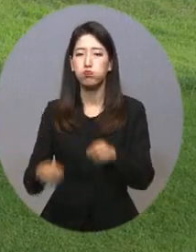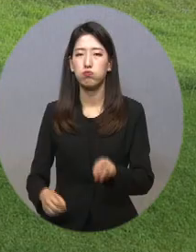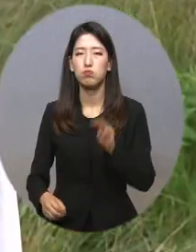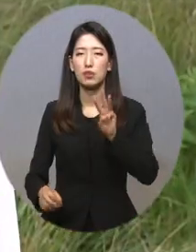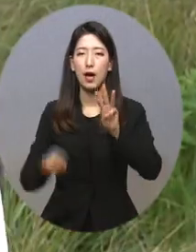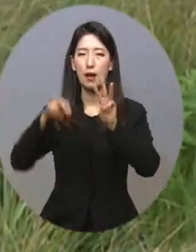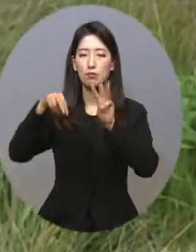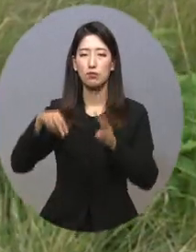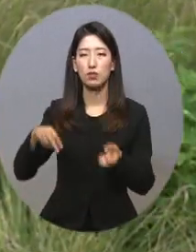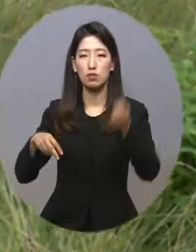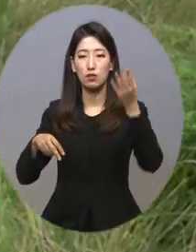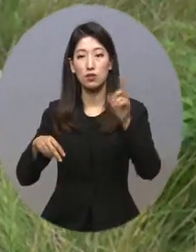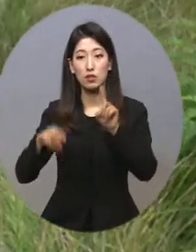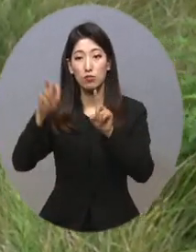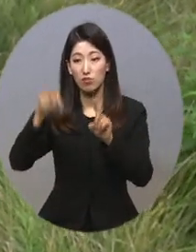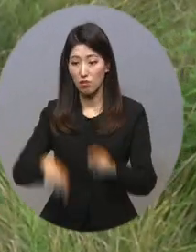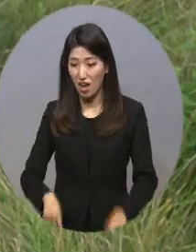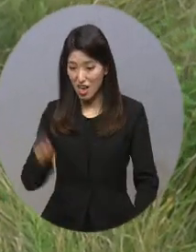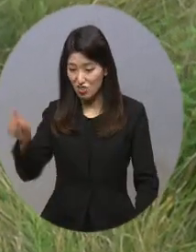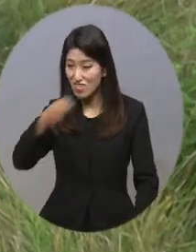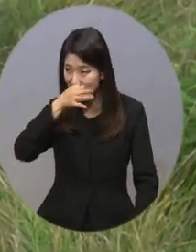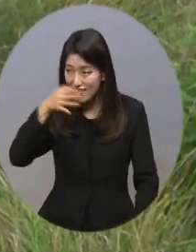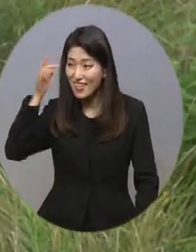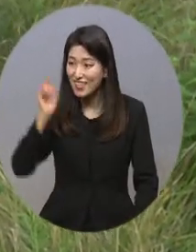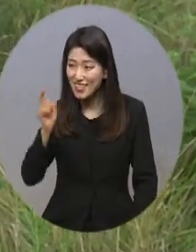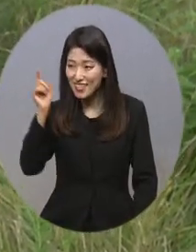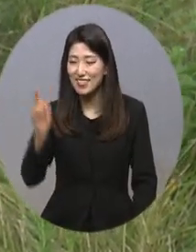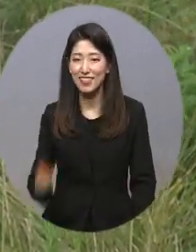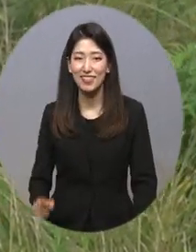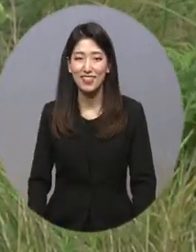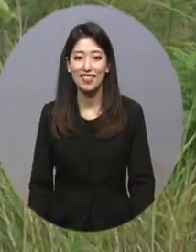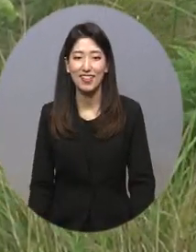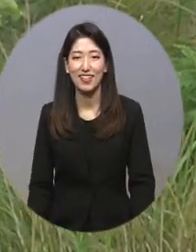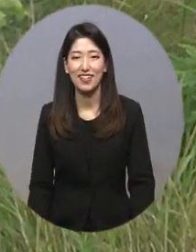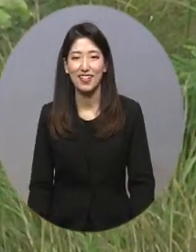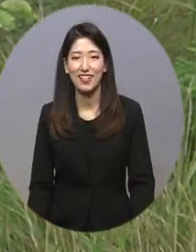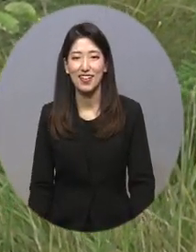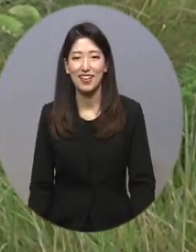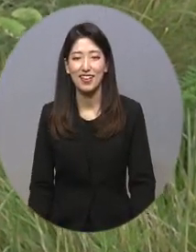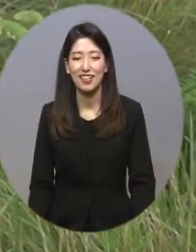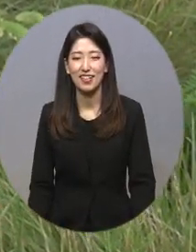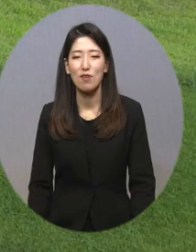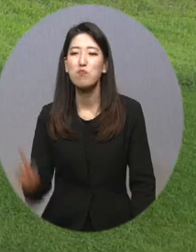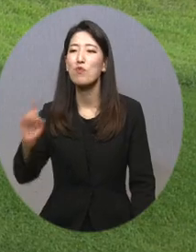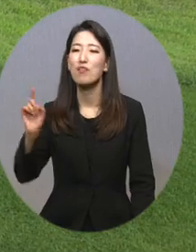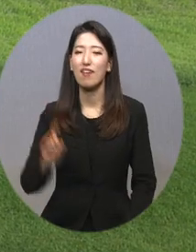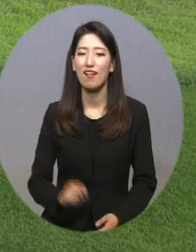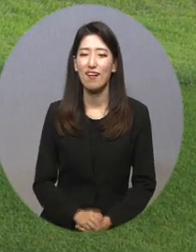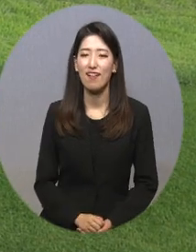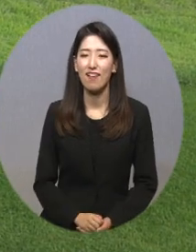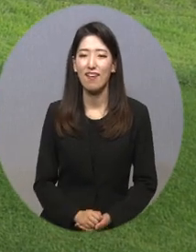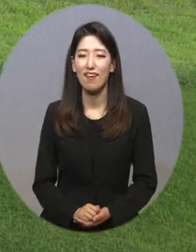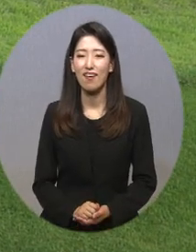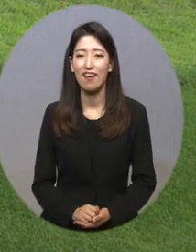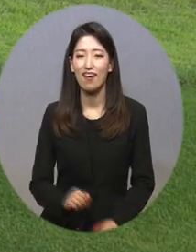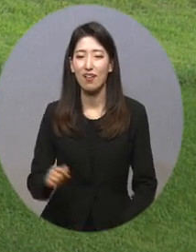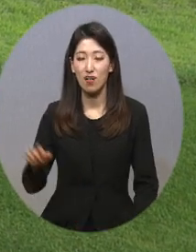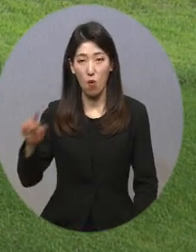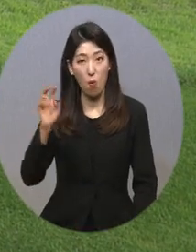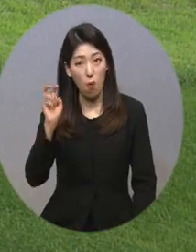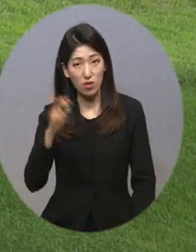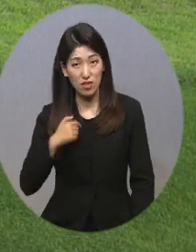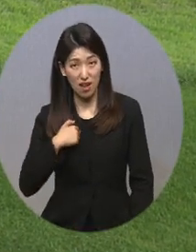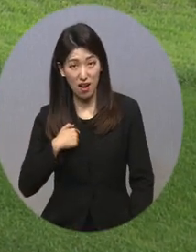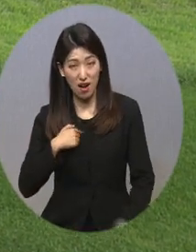1무 패가 없잖아. 신났다? 어 신났어. 엄청 어? 완전 신났네. 너무 좋아. 어, 너무 좋아 너무 좋아. 아니 평상시 혹시